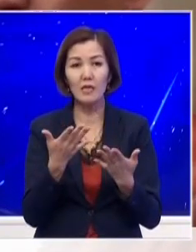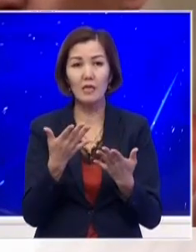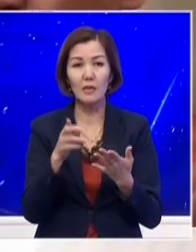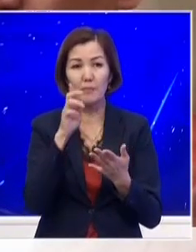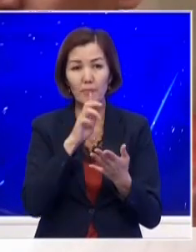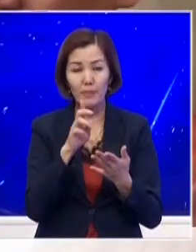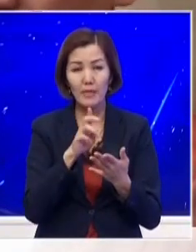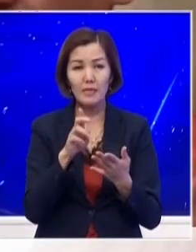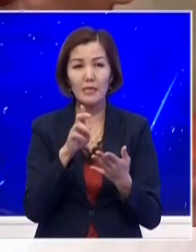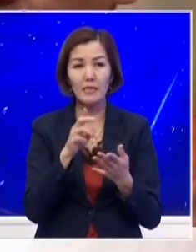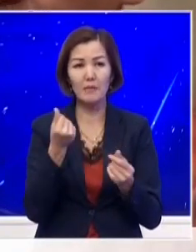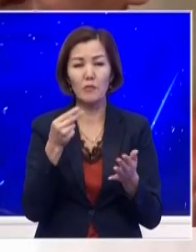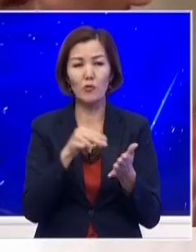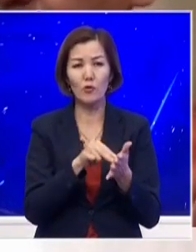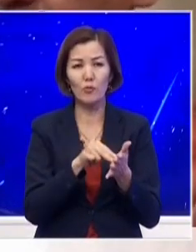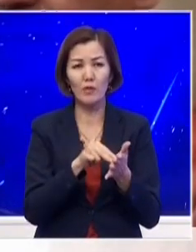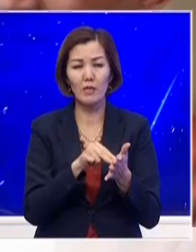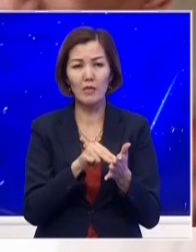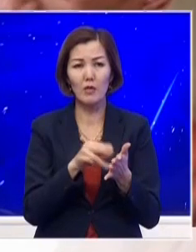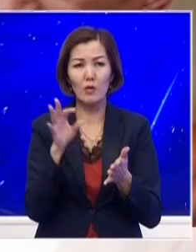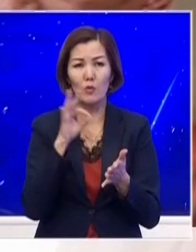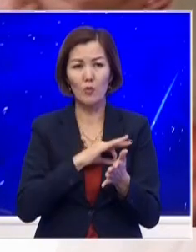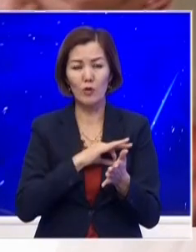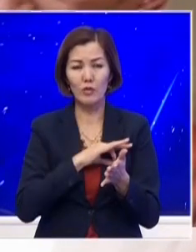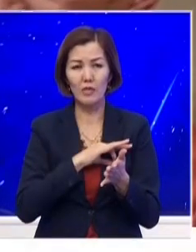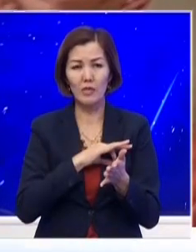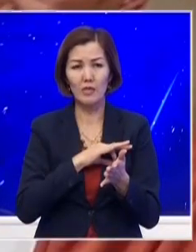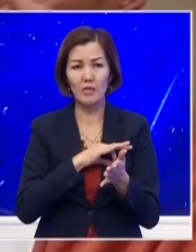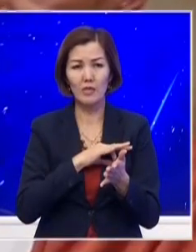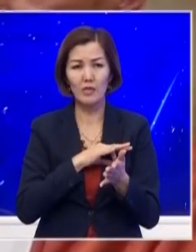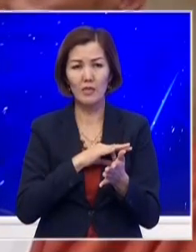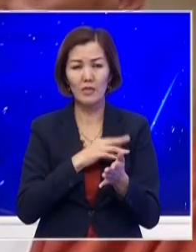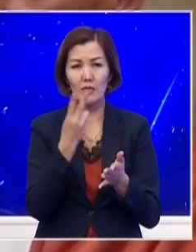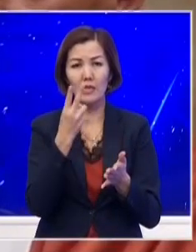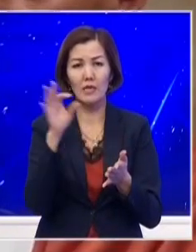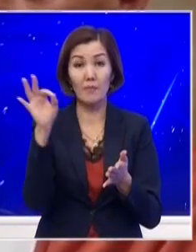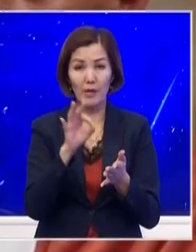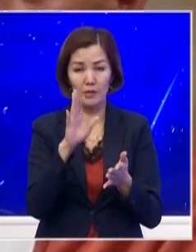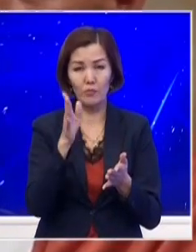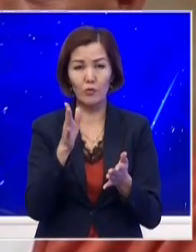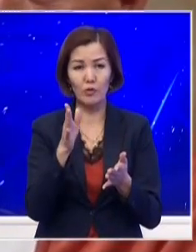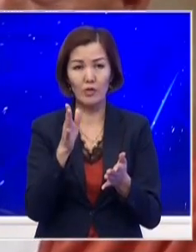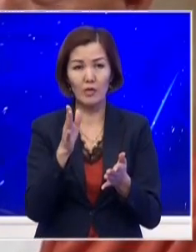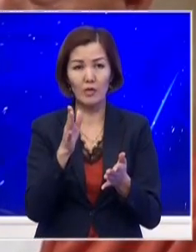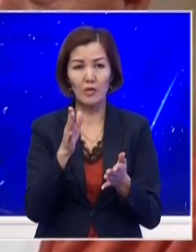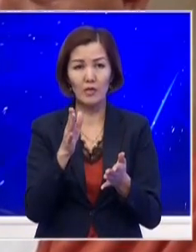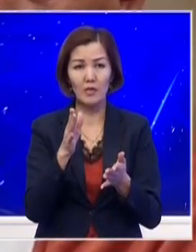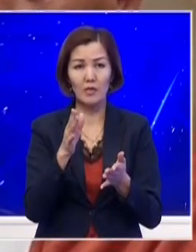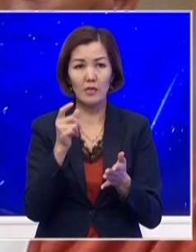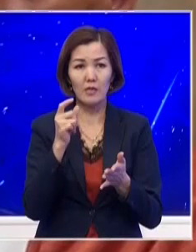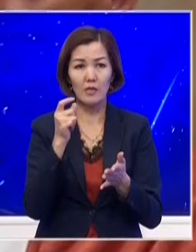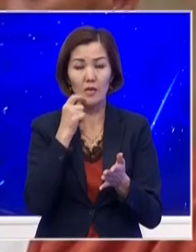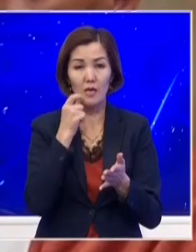жағар майдың үлесі көлемінде 2% болған. Қанты